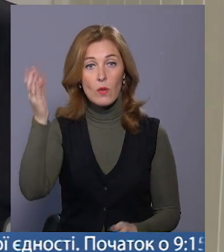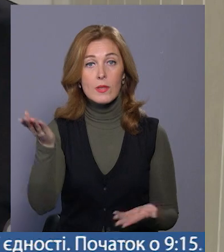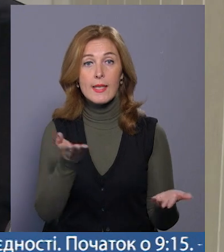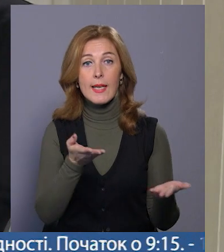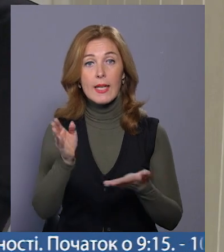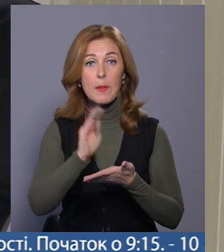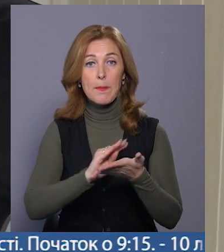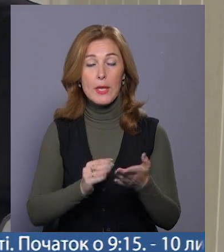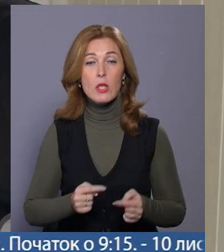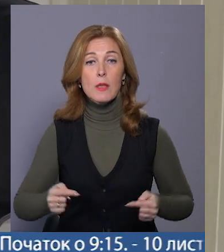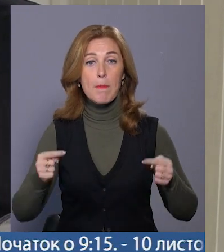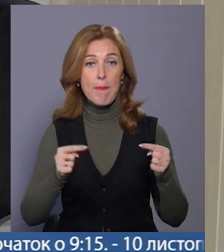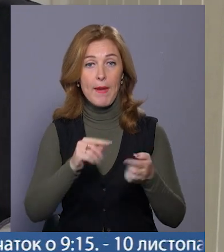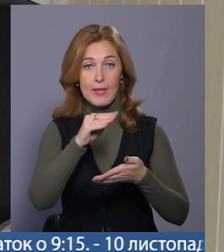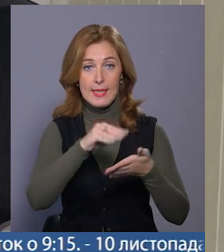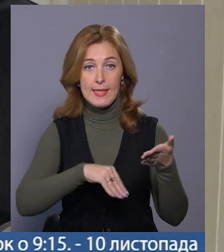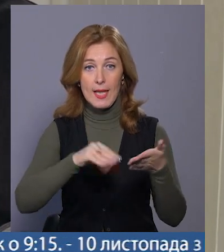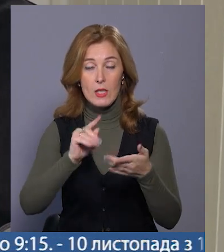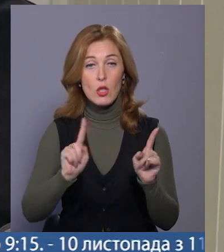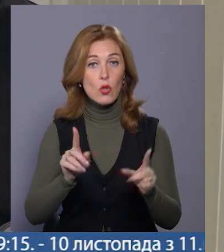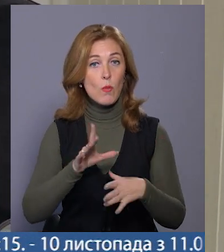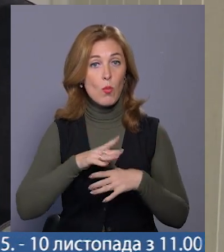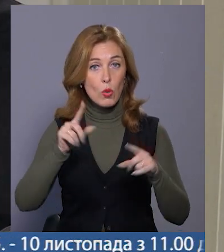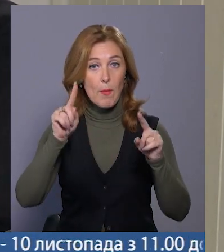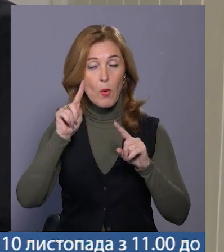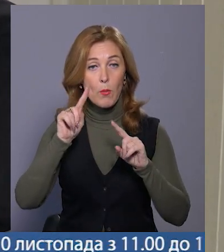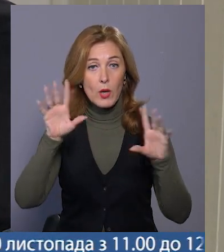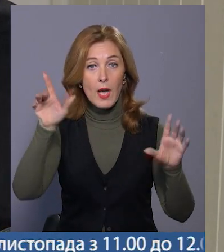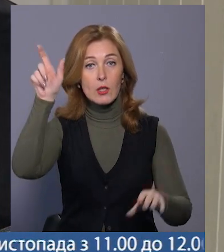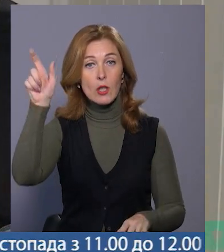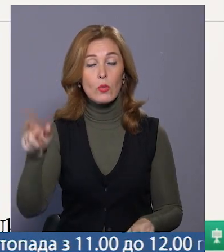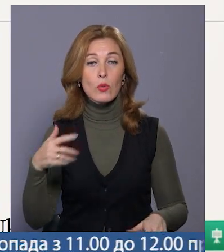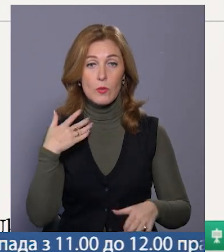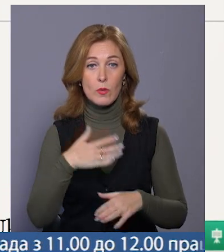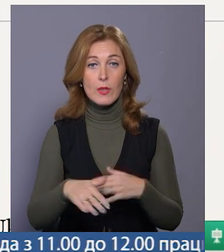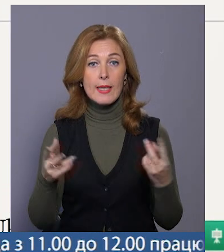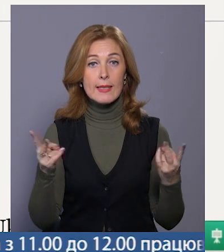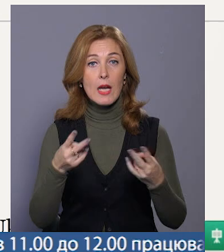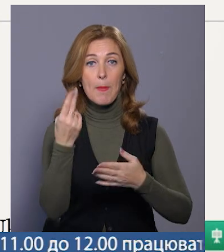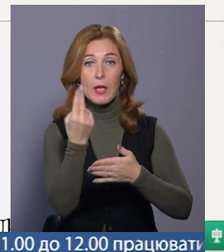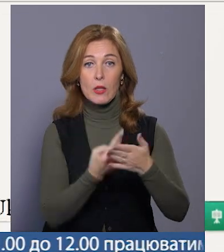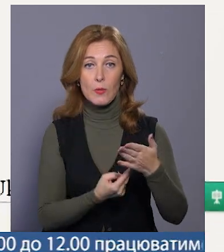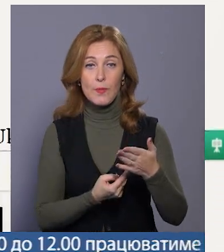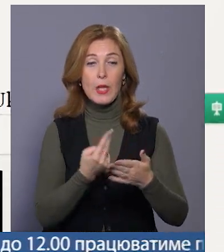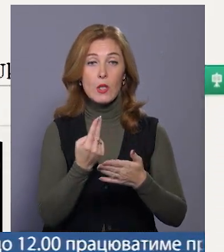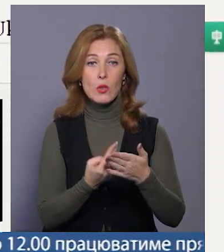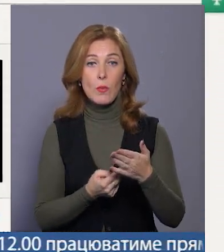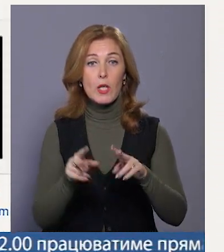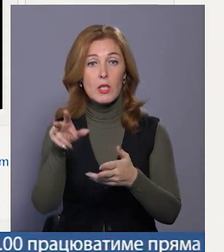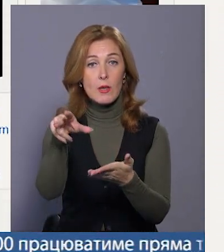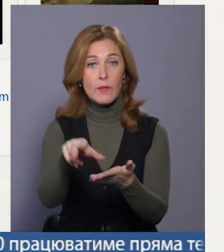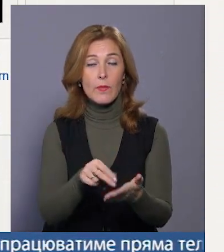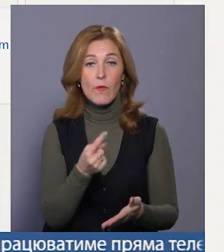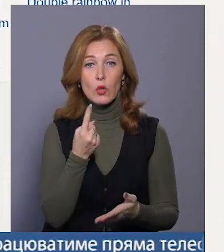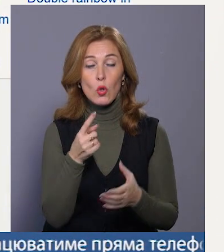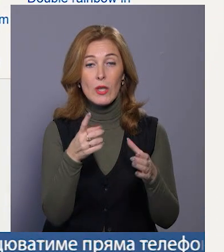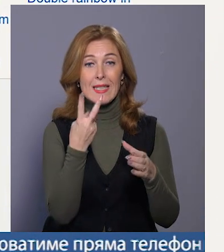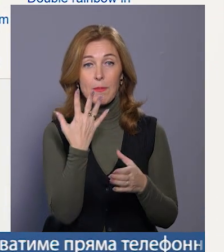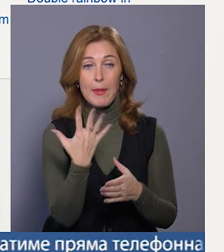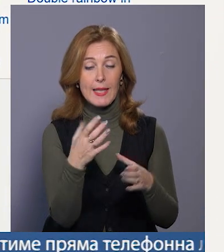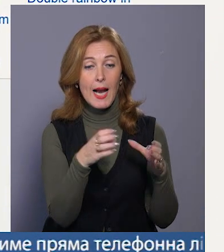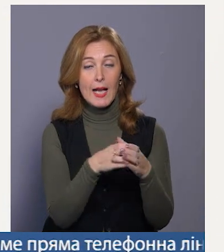статті, але щоб вона була популярна, щоб людям зрозуміти, повинні бути ілюстрації. Зображення завантажується в одну із 5 категорій. Люди